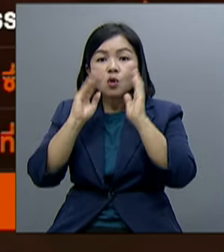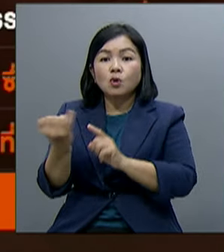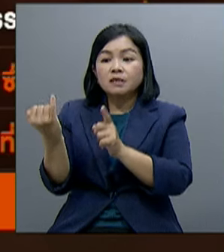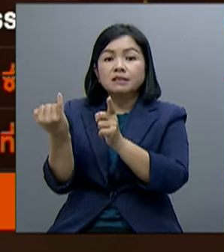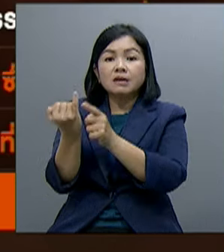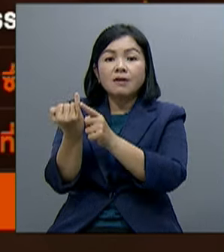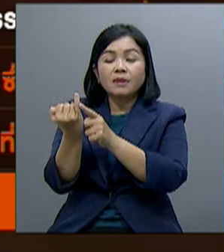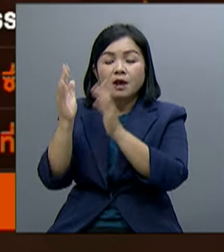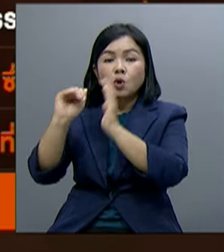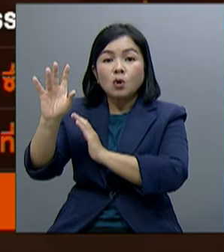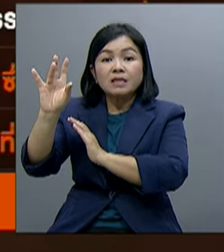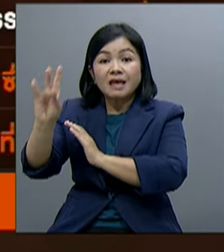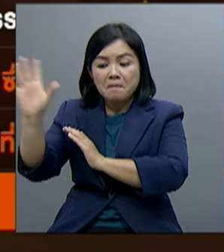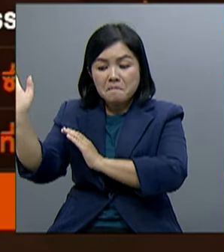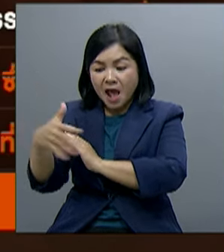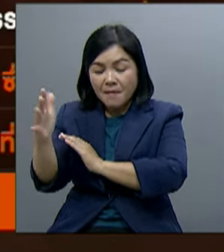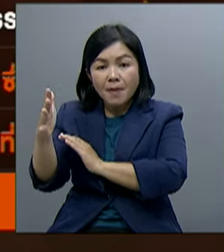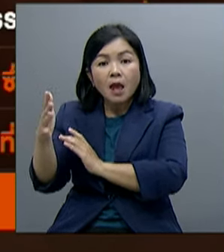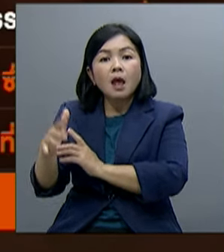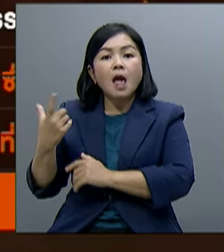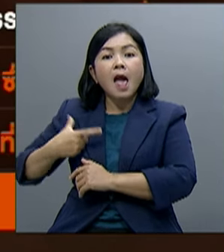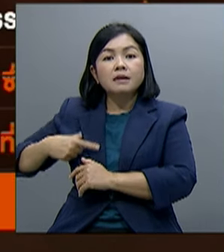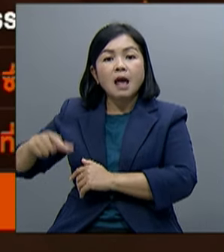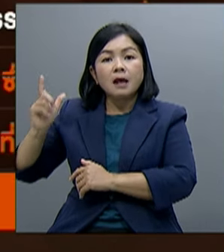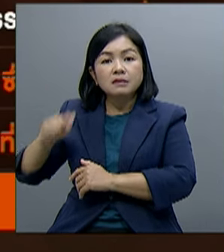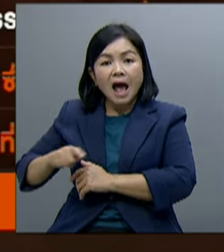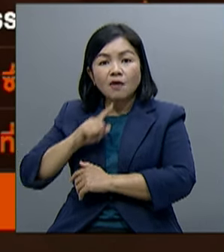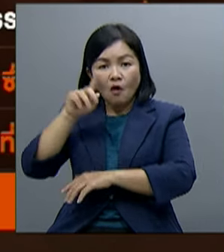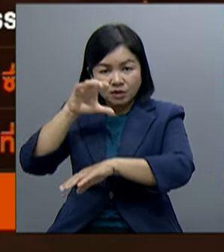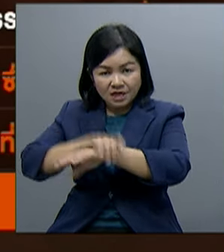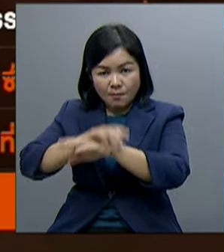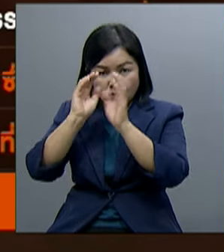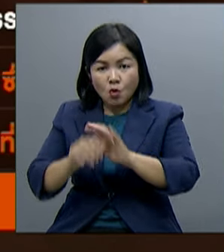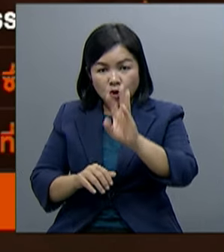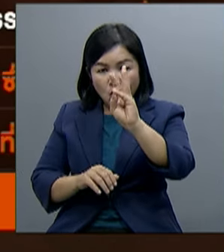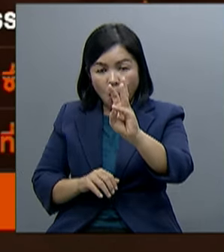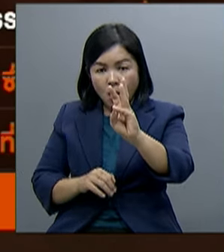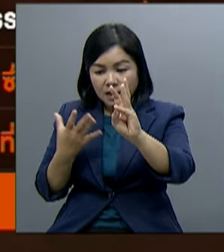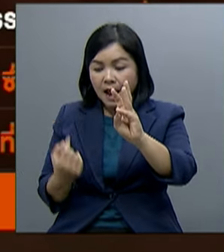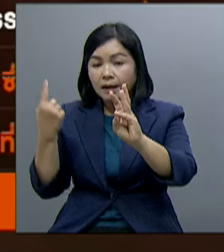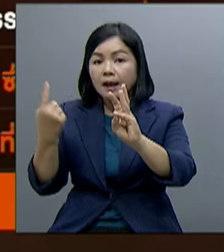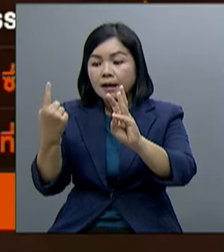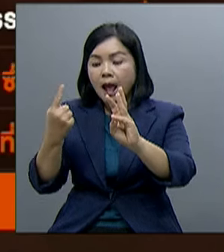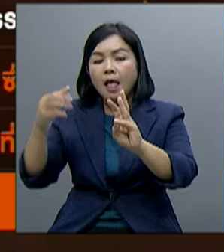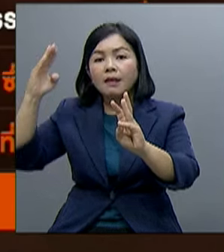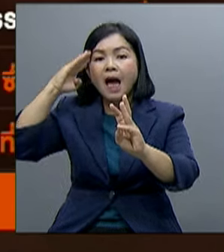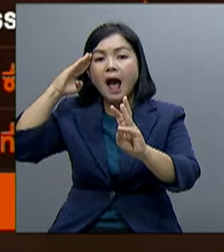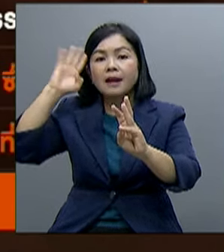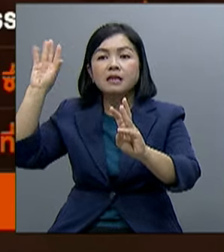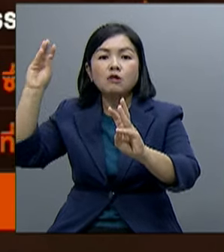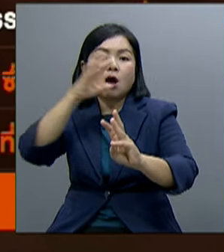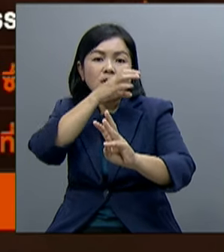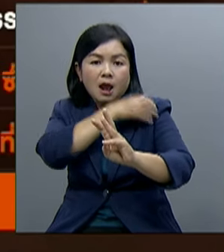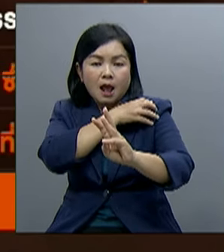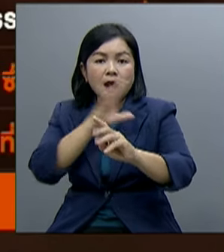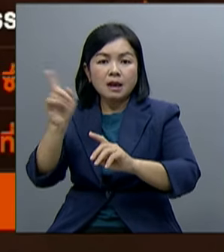ปรากฏตัวต่อศาลสักคนค่ะศาลจึงมีคำสั่งให้ออกหมายจับ 6คนยกเว้นจำเลยที่ 1พลเอกพิศาวัฒนวงศ์คีรี